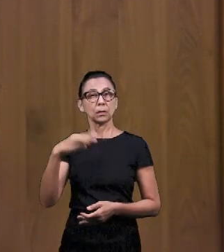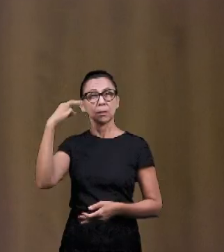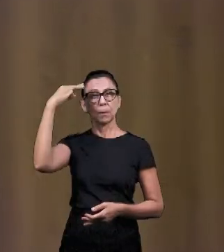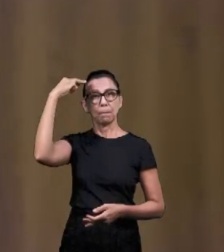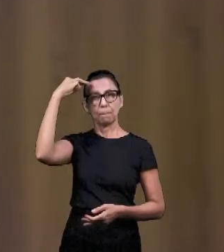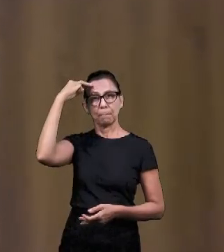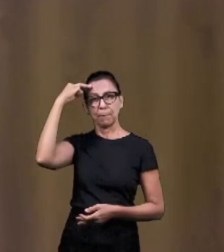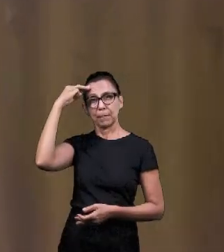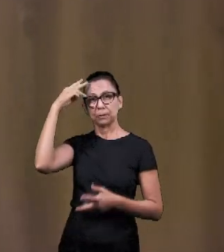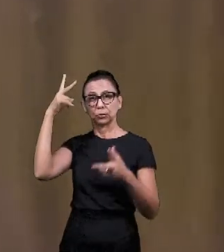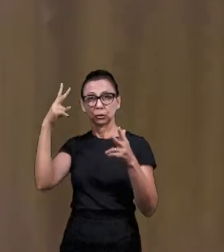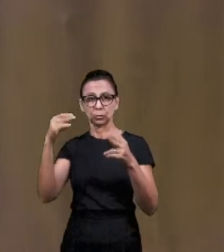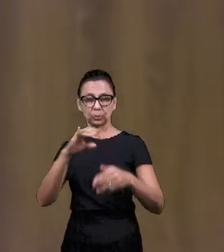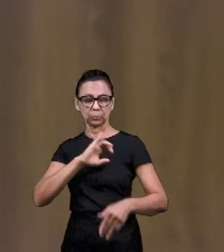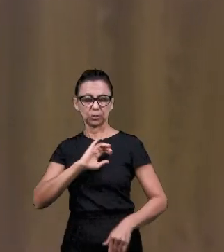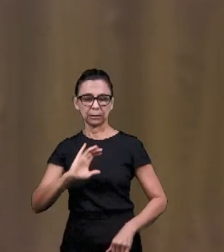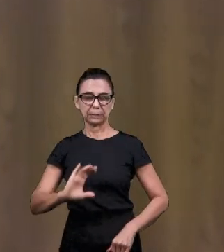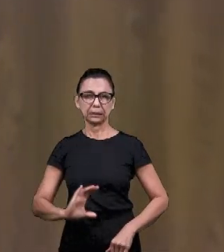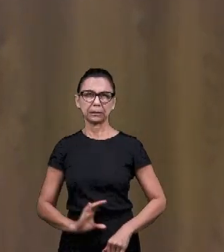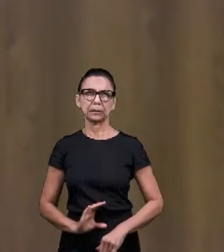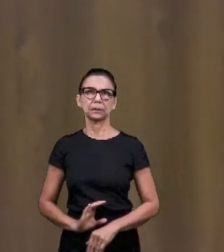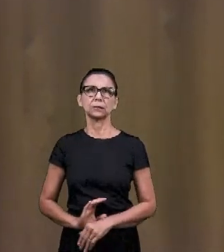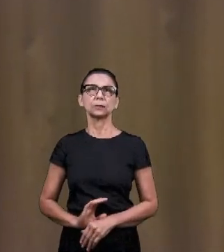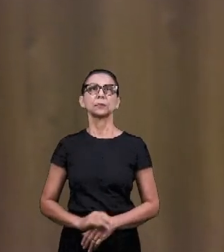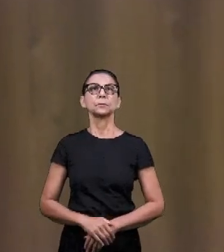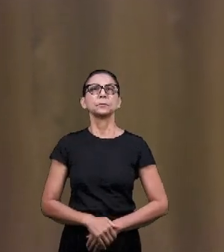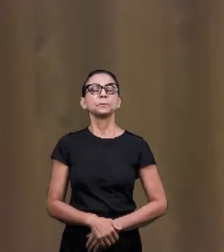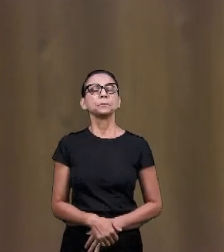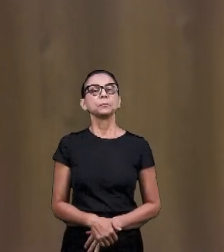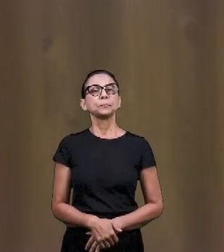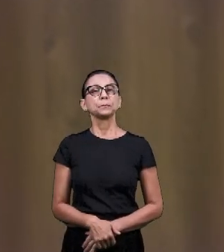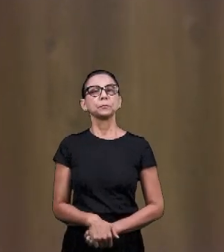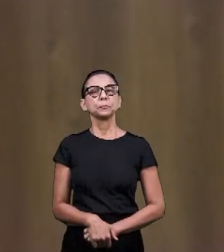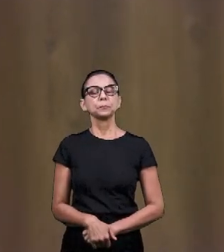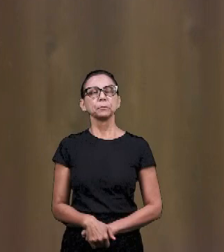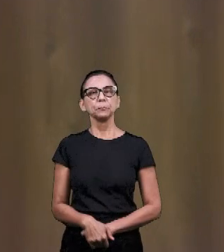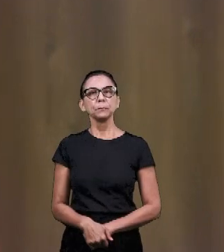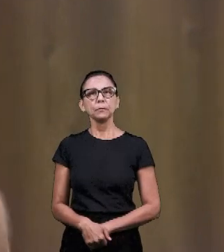Encore très jeune, le Saint-Esprit a commencé